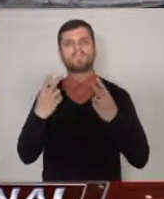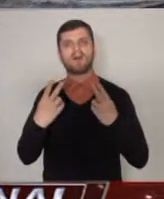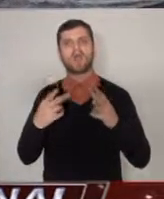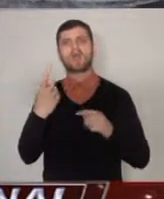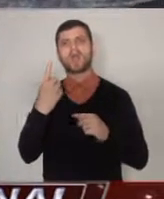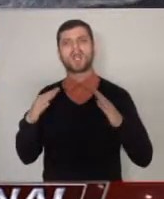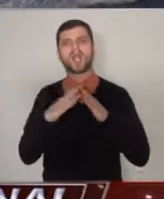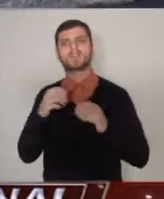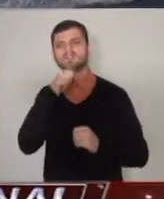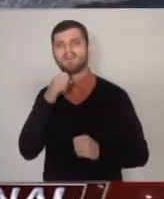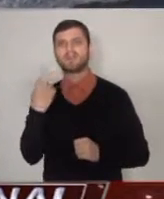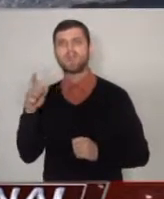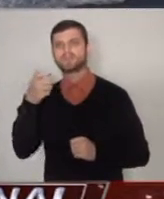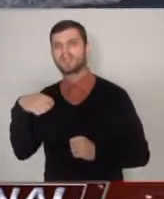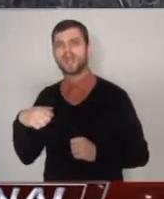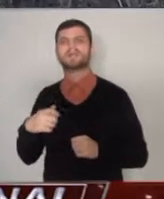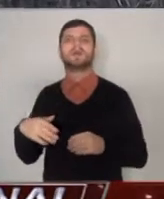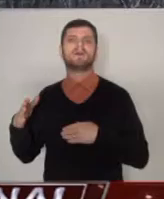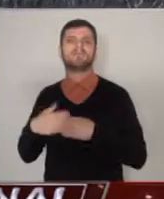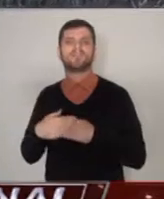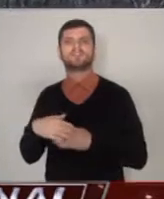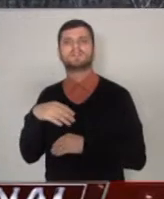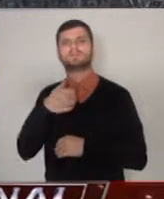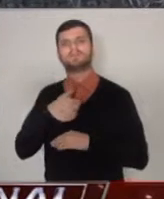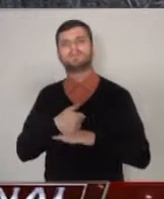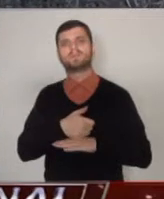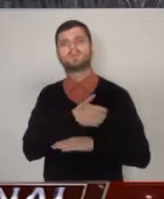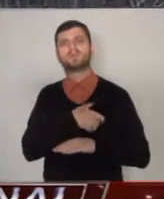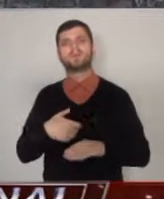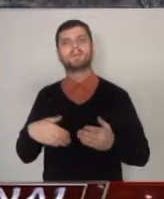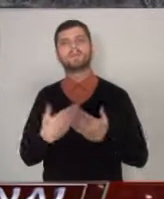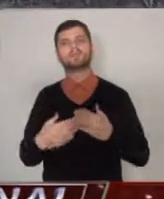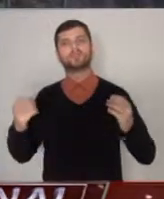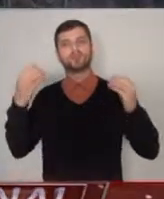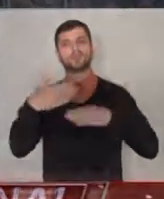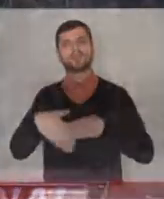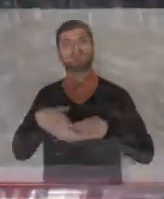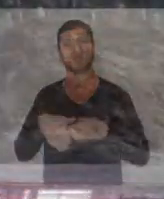de ani ce se află în vecinătatea primăriei, a iluminatului stradal și a renovării monumentelor din zonă.